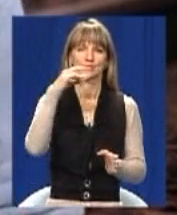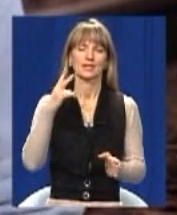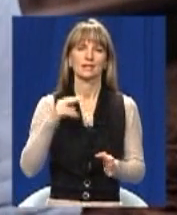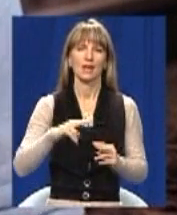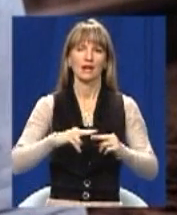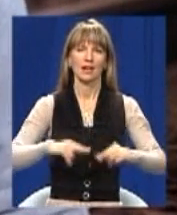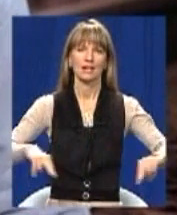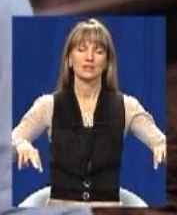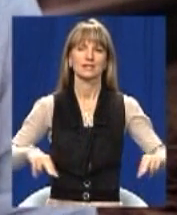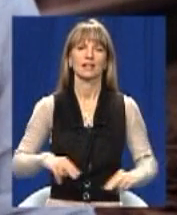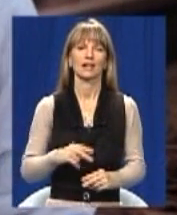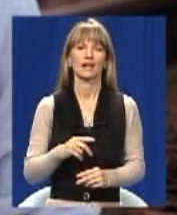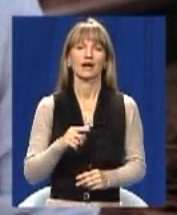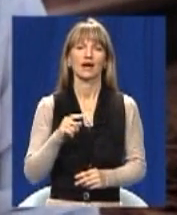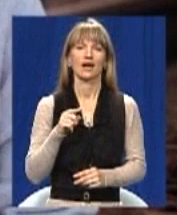рельсах.